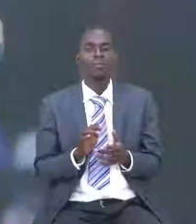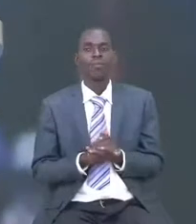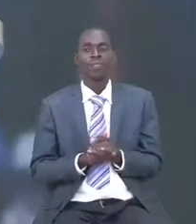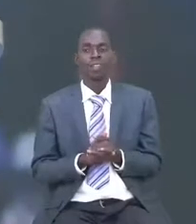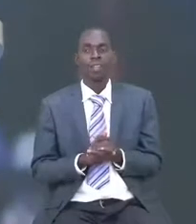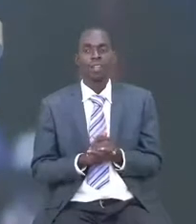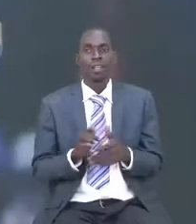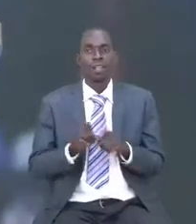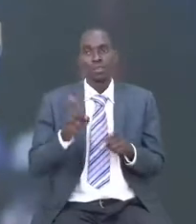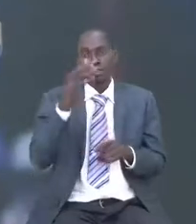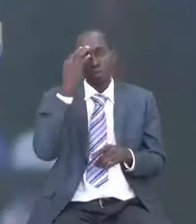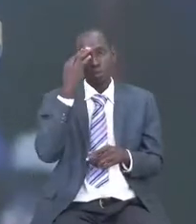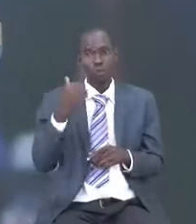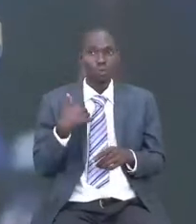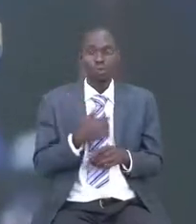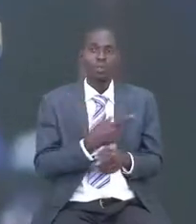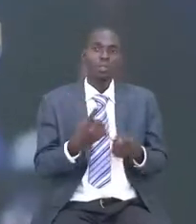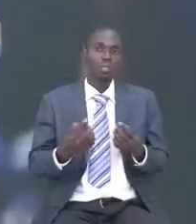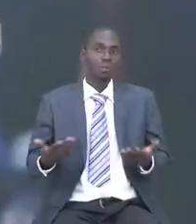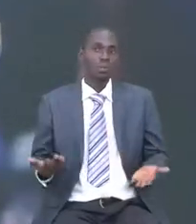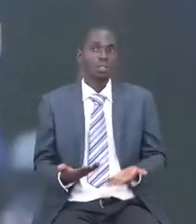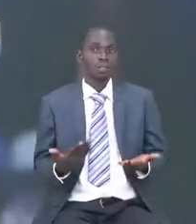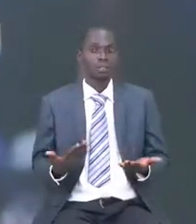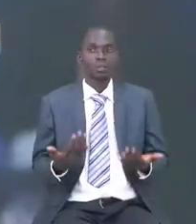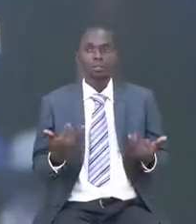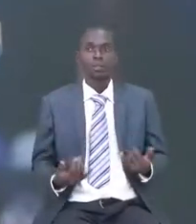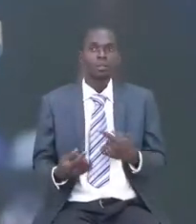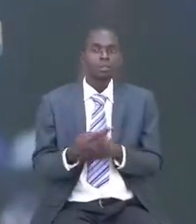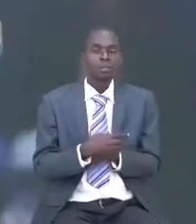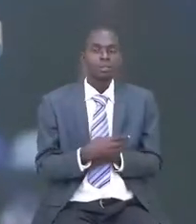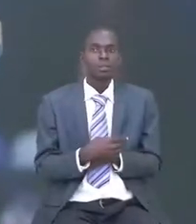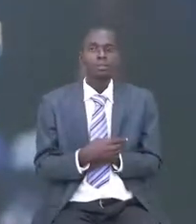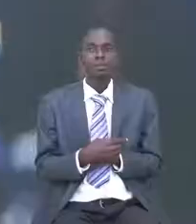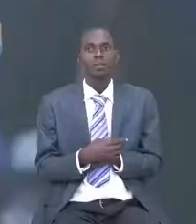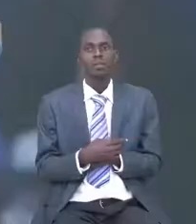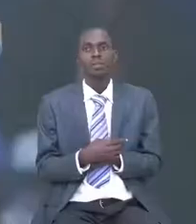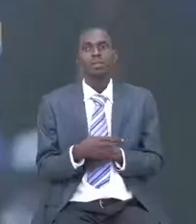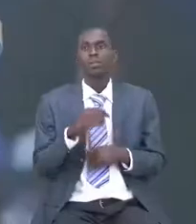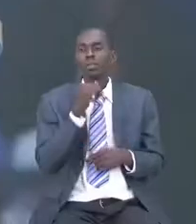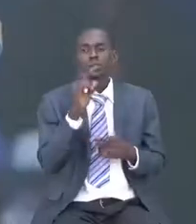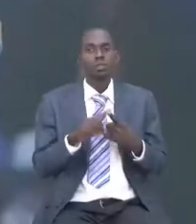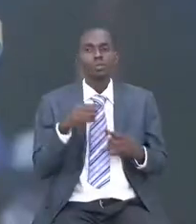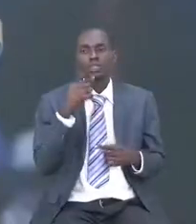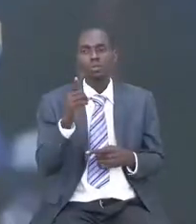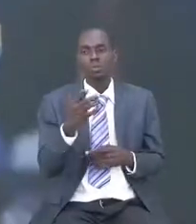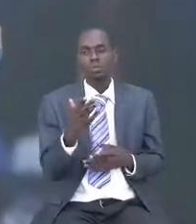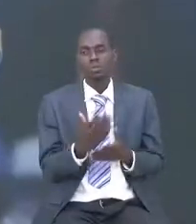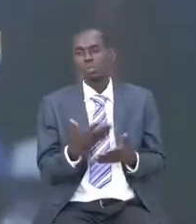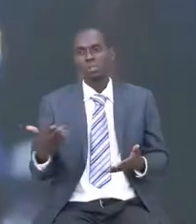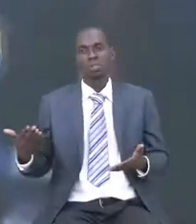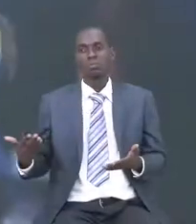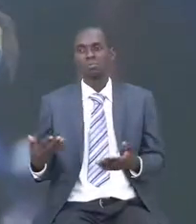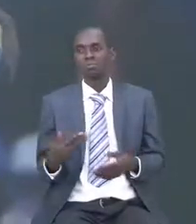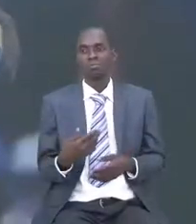savez, nous venons ici aujourd'hui, pas pour vous raconter quelque chose d'ordinaire,